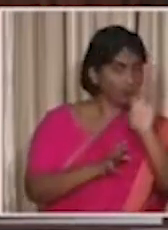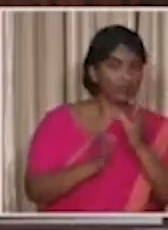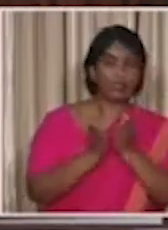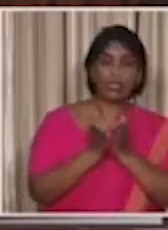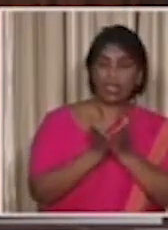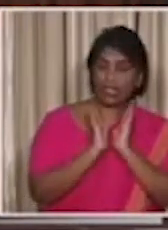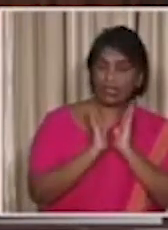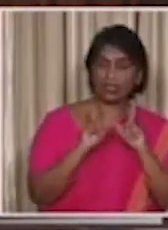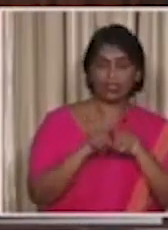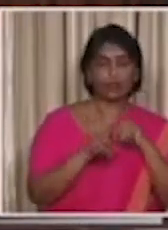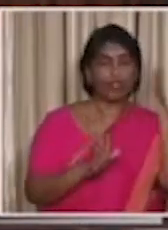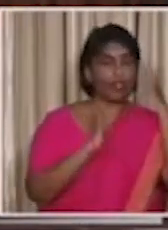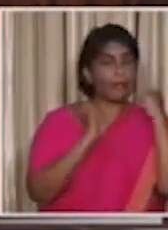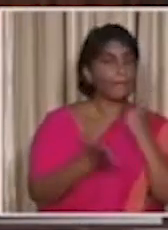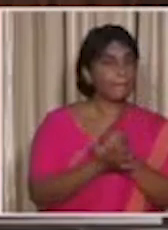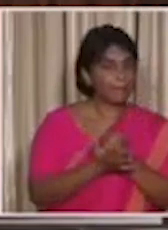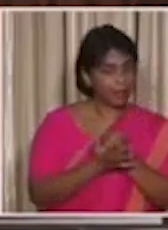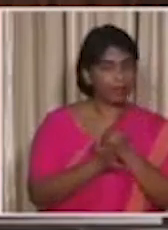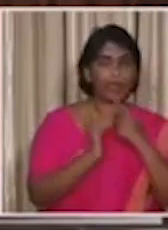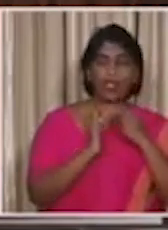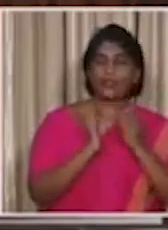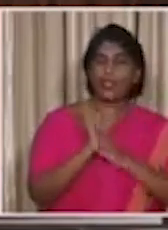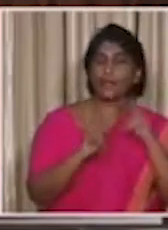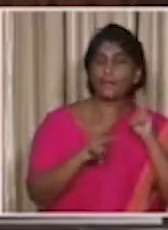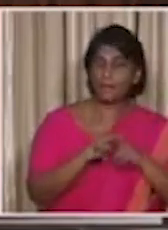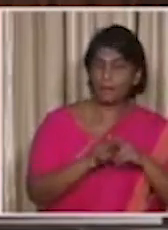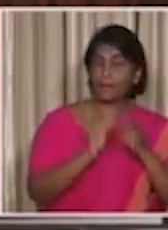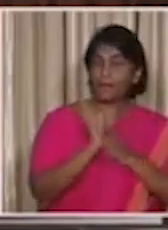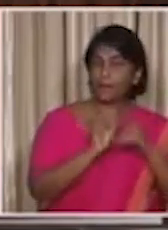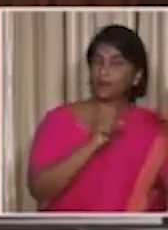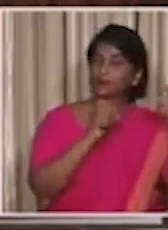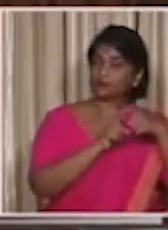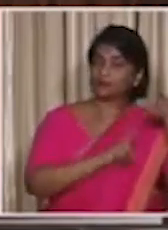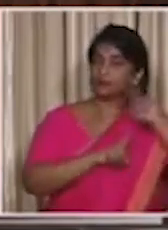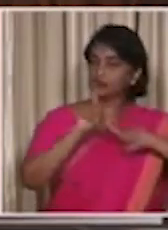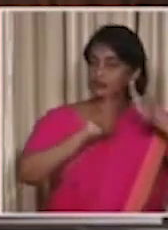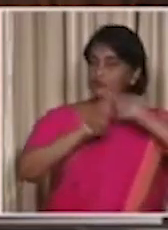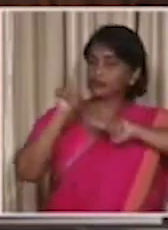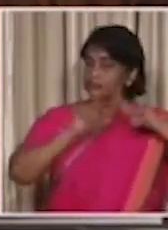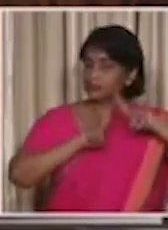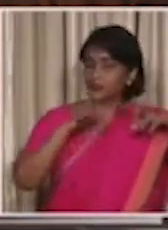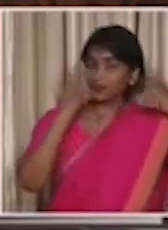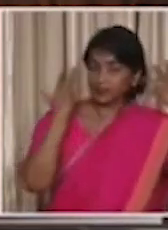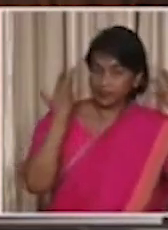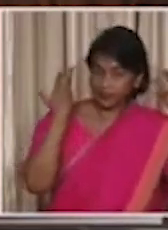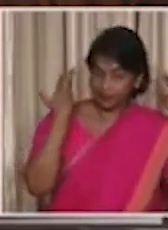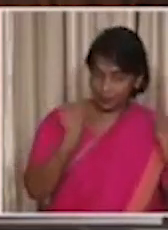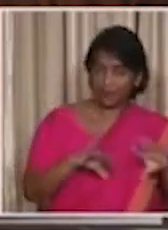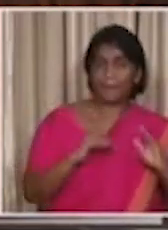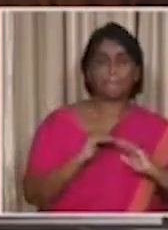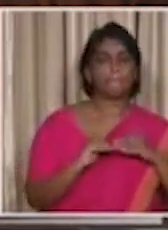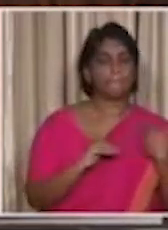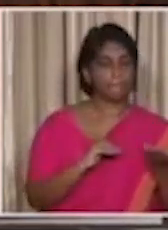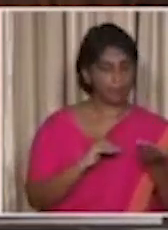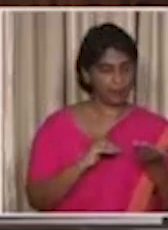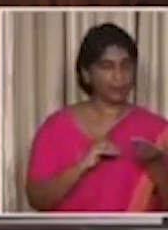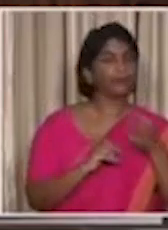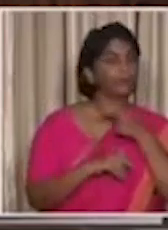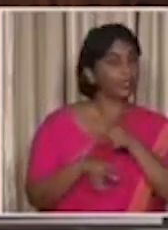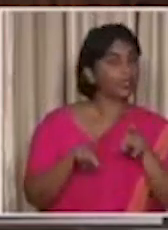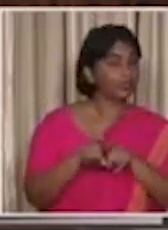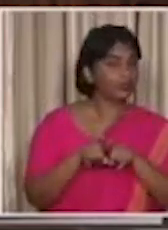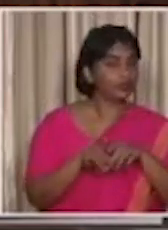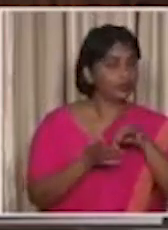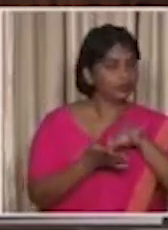ඉන්දියාව මෙන්ම ලෝක බැංකුව සහ IMF නියෝජිතයන් සමග පැවැත්වූ සාකච්ඡා වාරයකින් පසුවයි. මේ